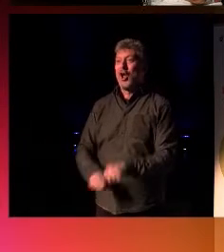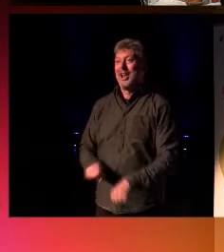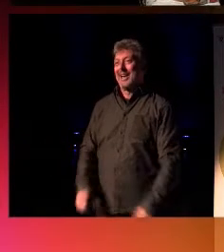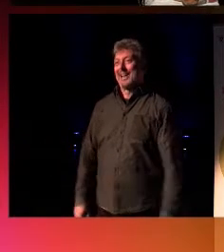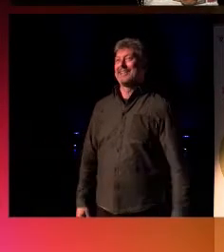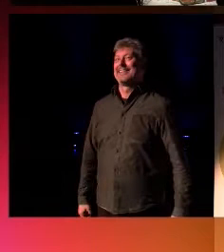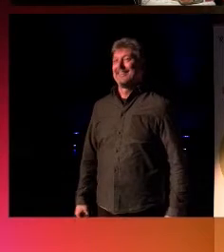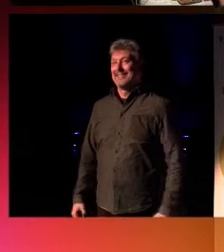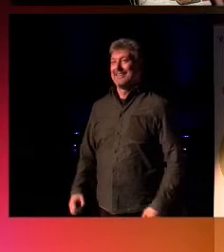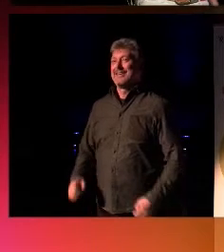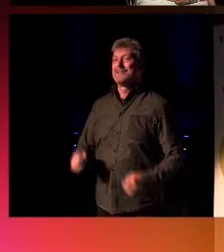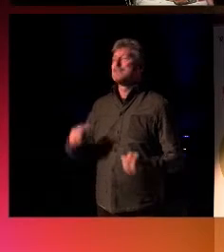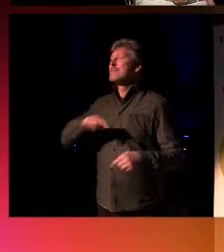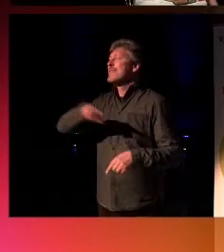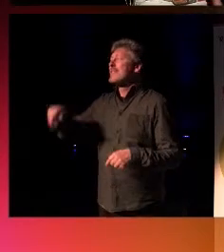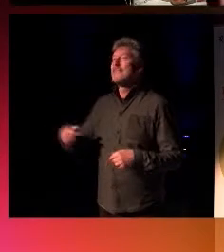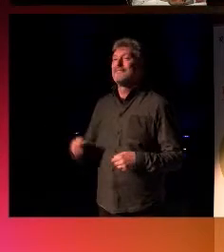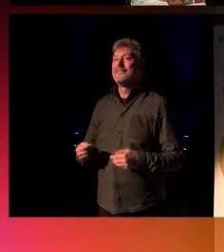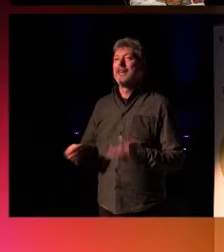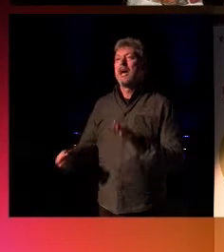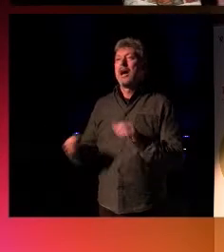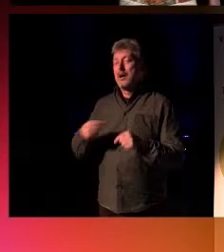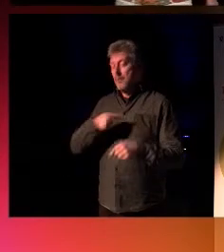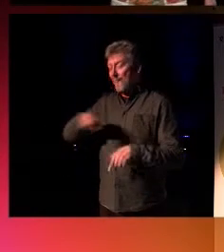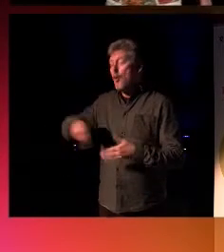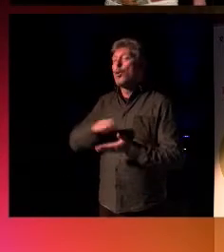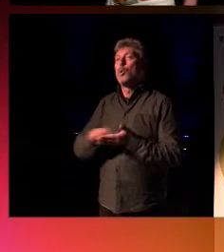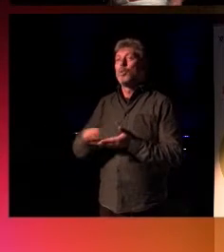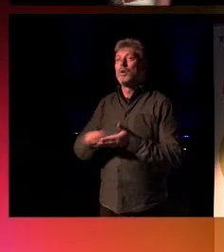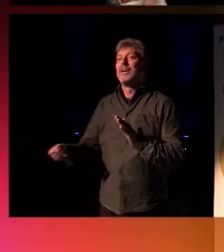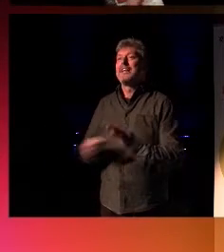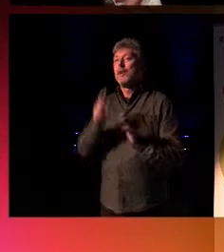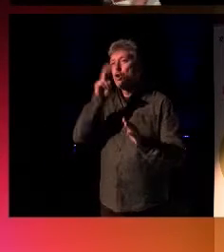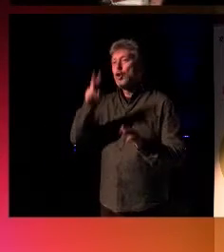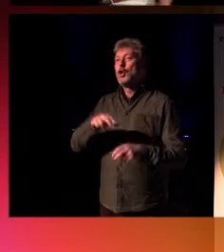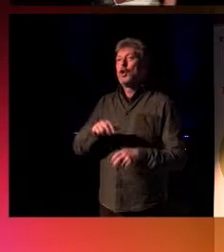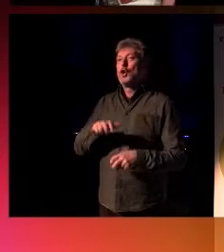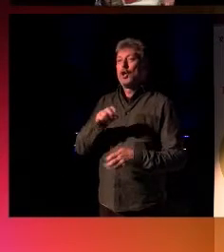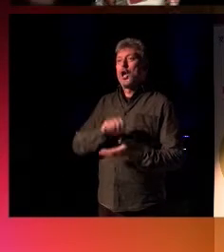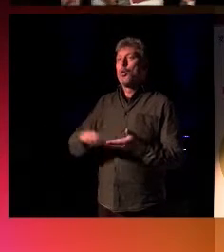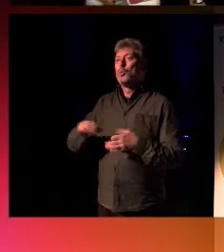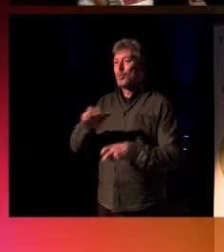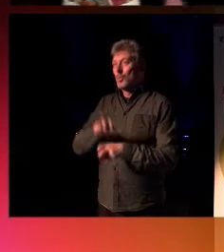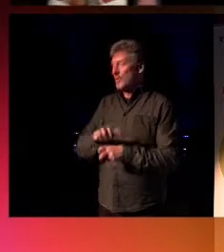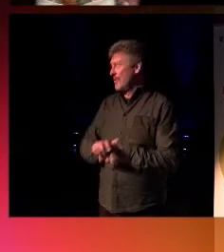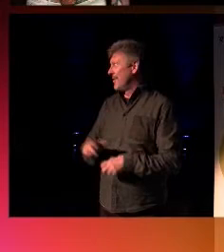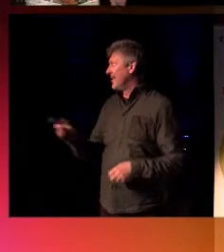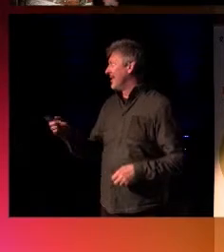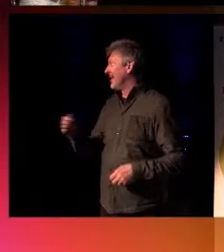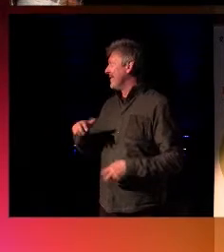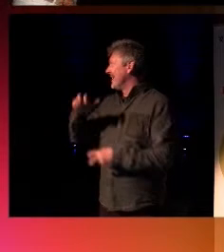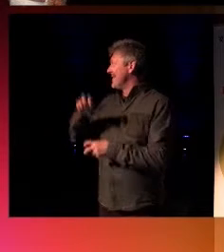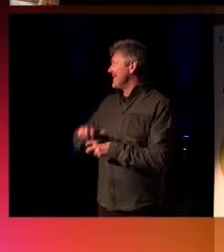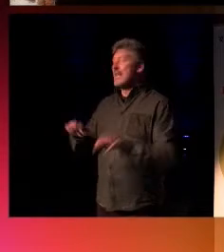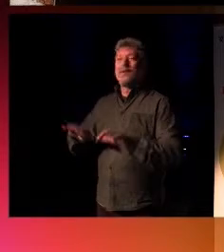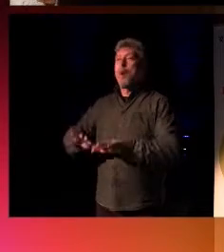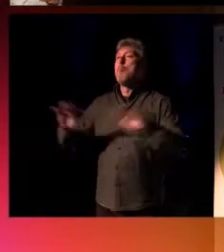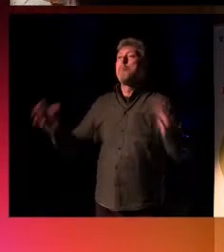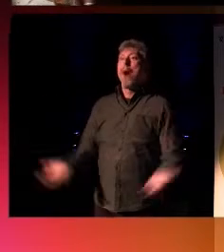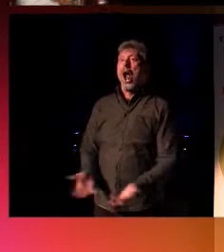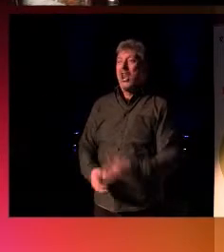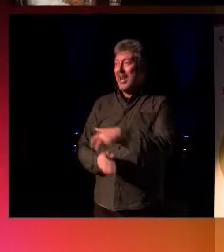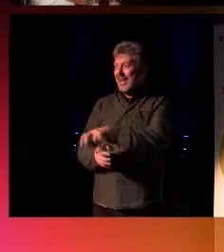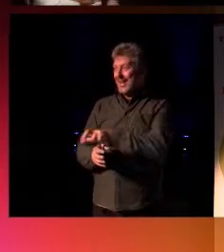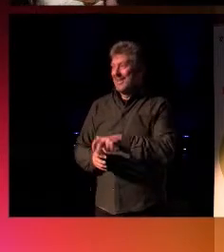Vi har investert I nye kontorstoler på kontoret vårt. Det ser det til høyre for helseministeren. Vi sitter på sånne baller. Det